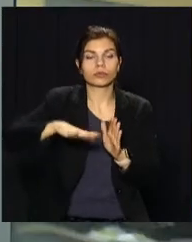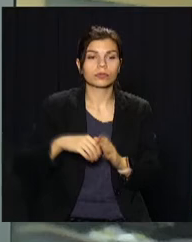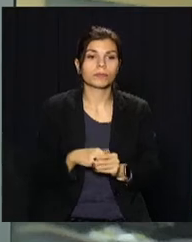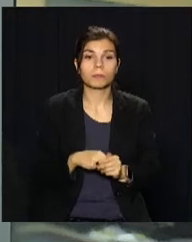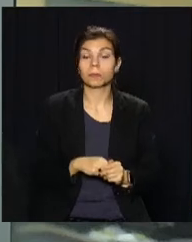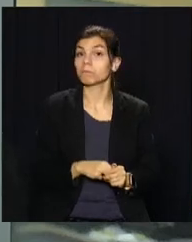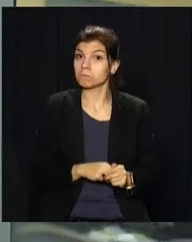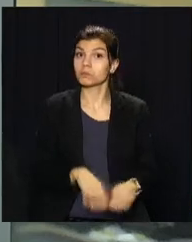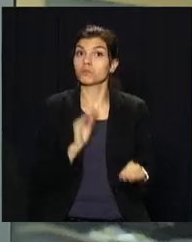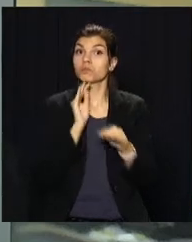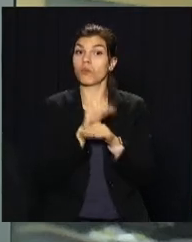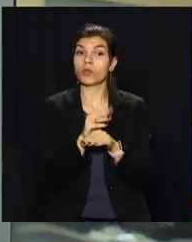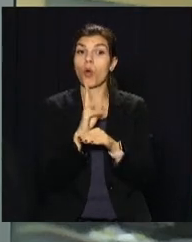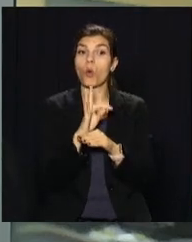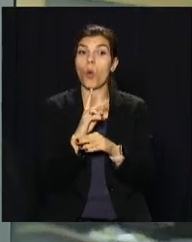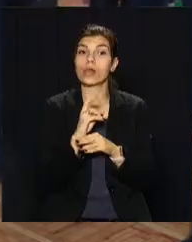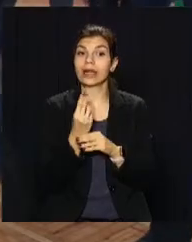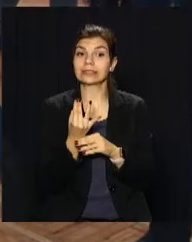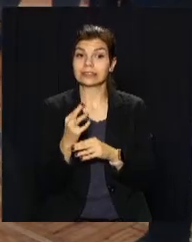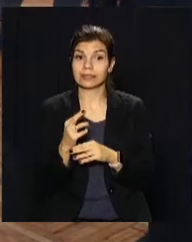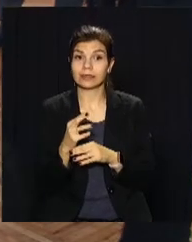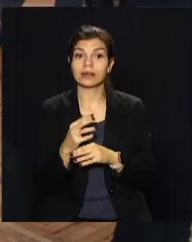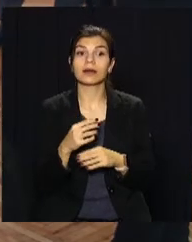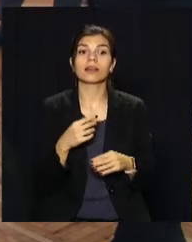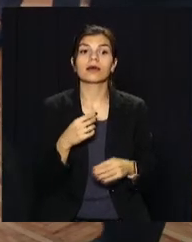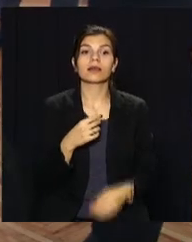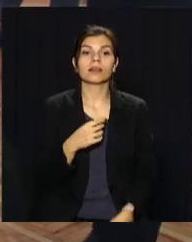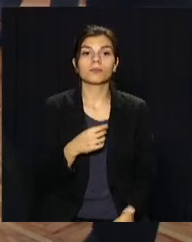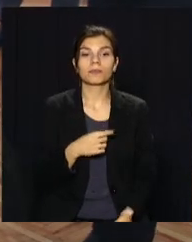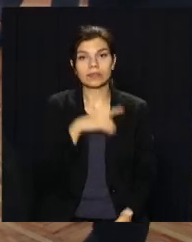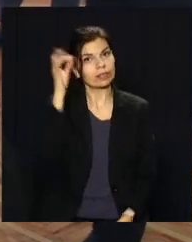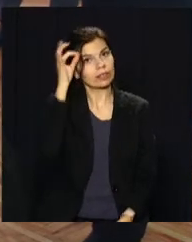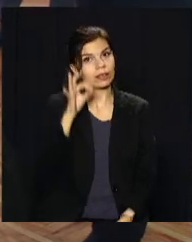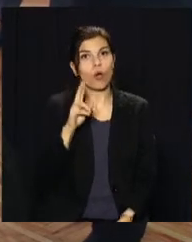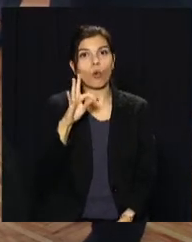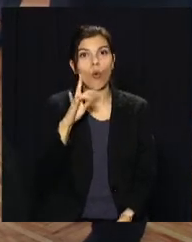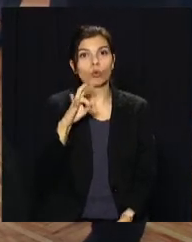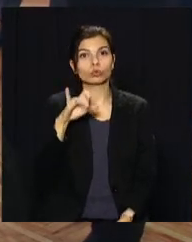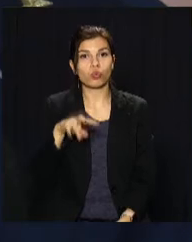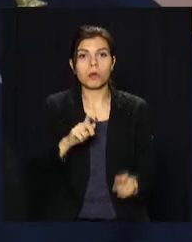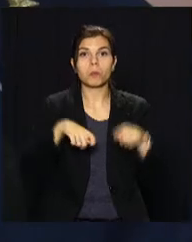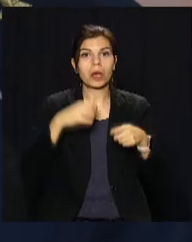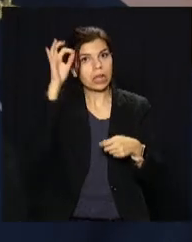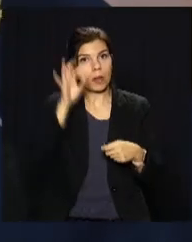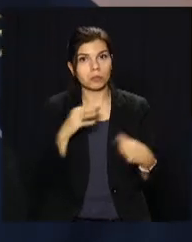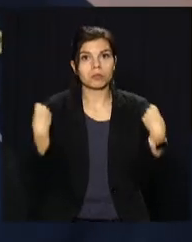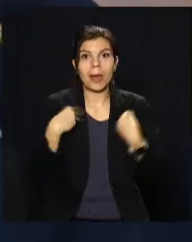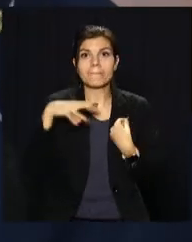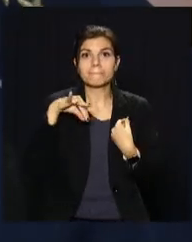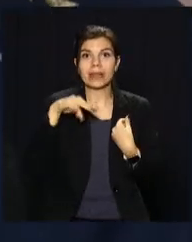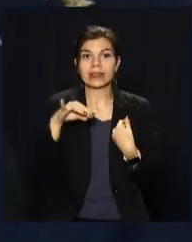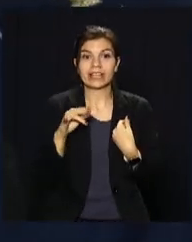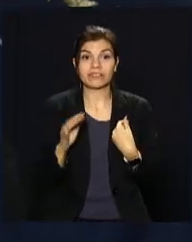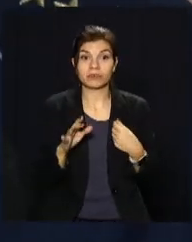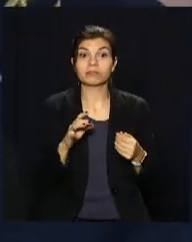Поповнили колекцію. Дніпровському митному університету генеральний консул Німеччини передав уніформу німецьких митників.